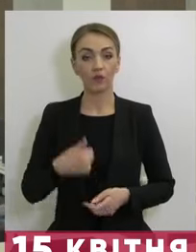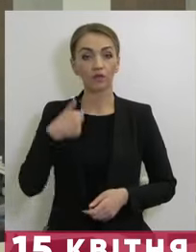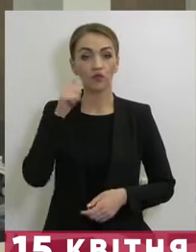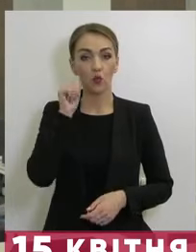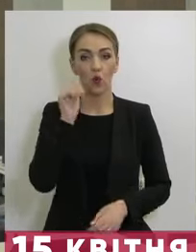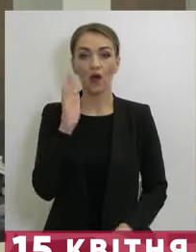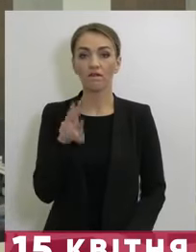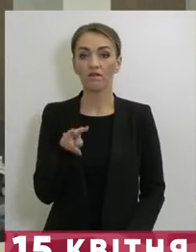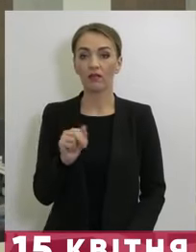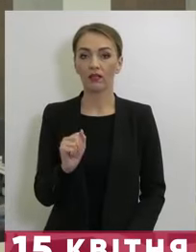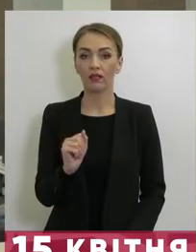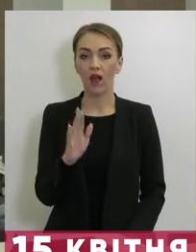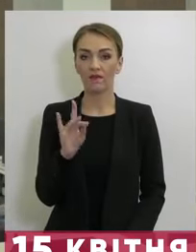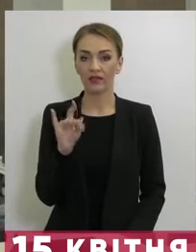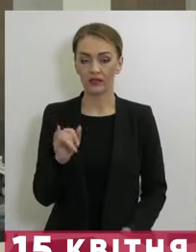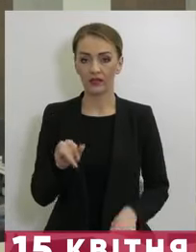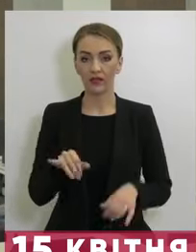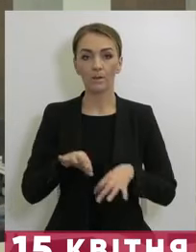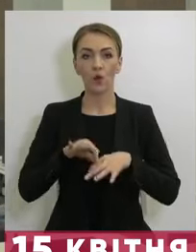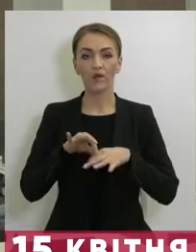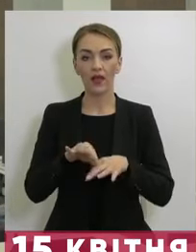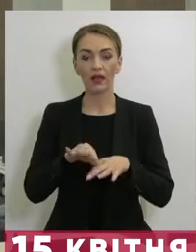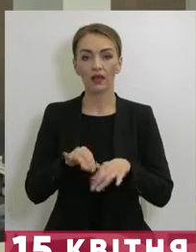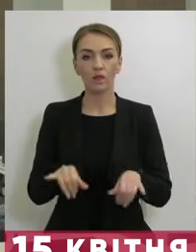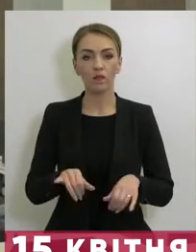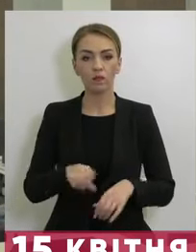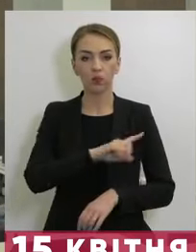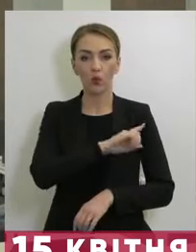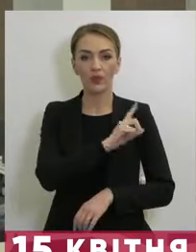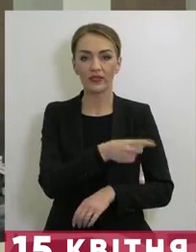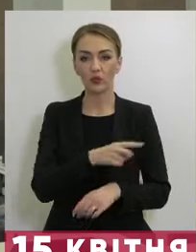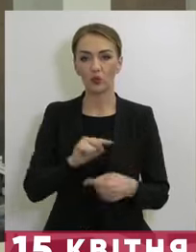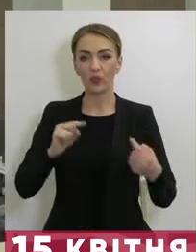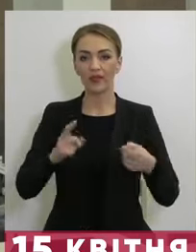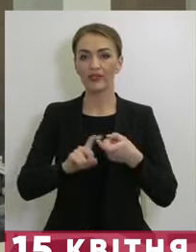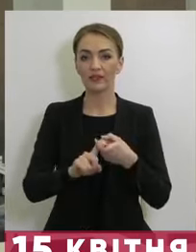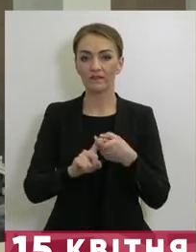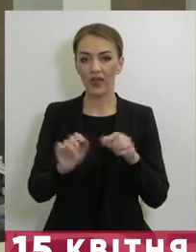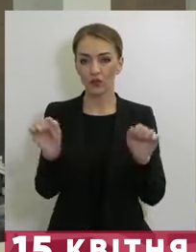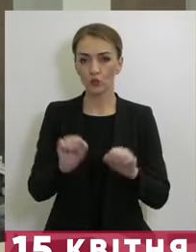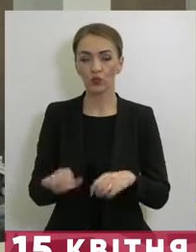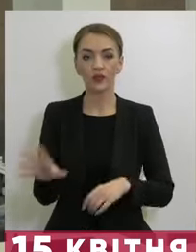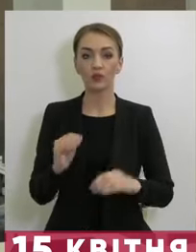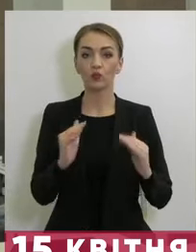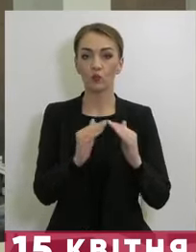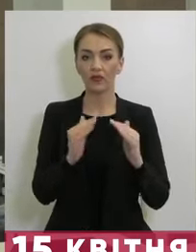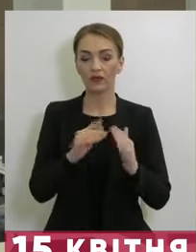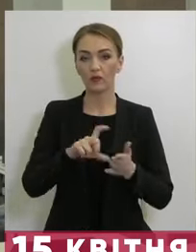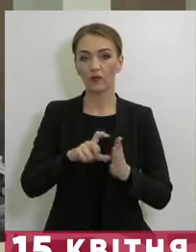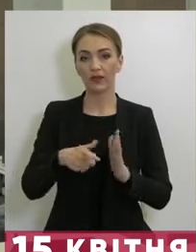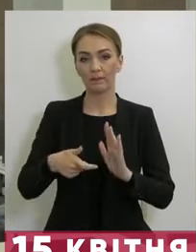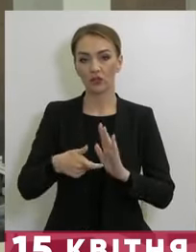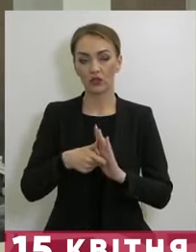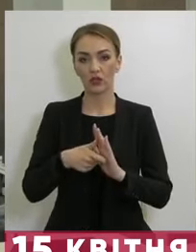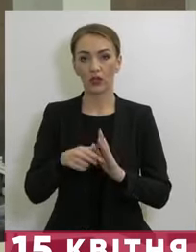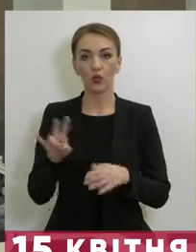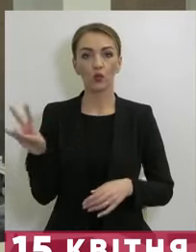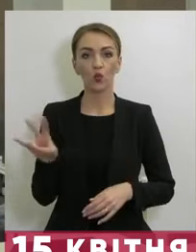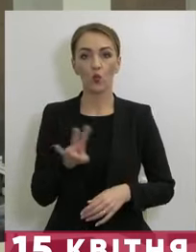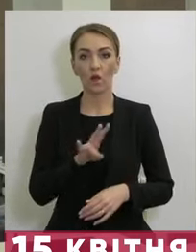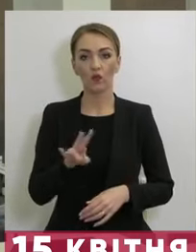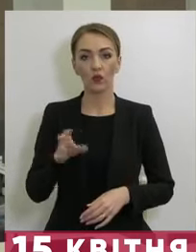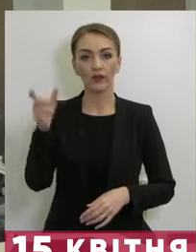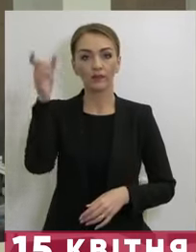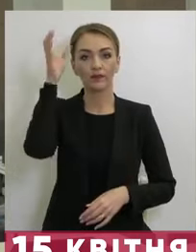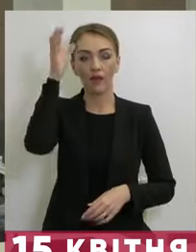Вчора в лаврі провели посилену дезінфекцію всіх будівель, а також приміщень духовної